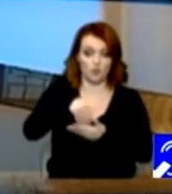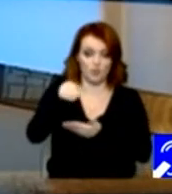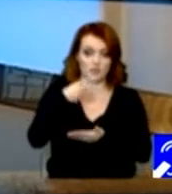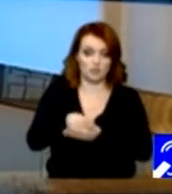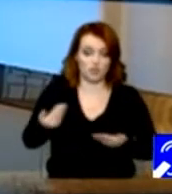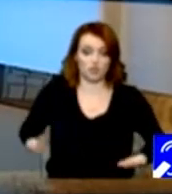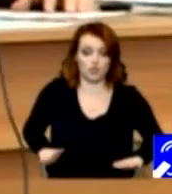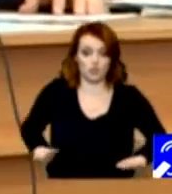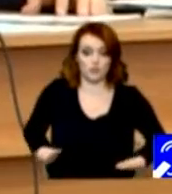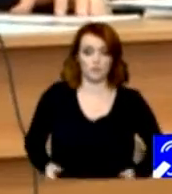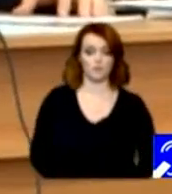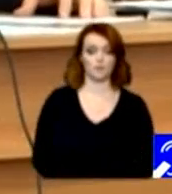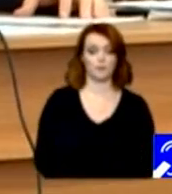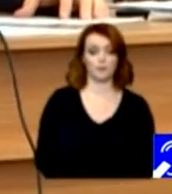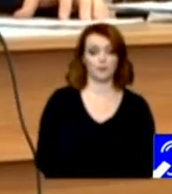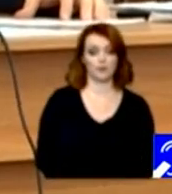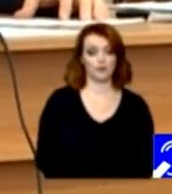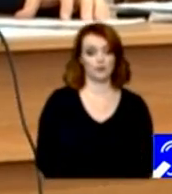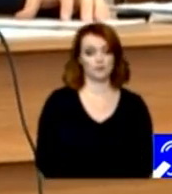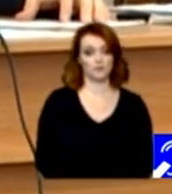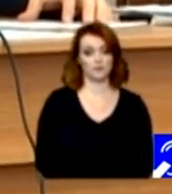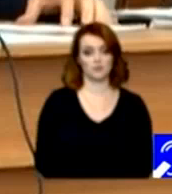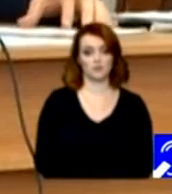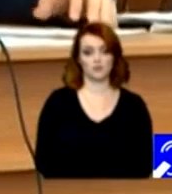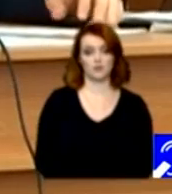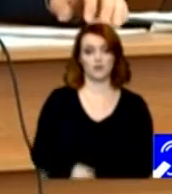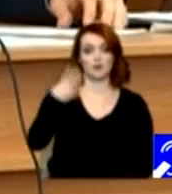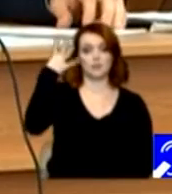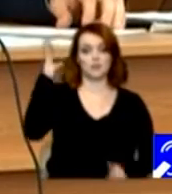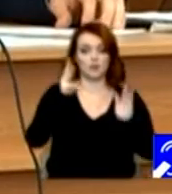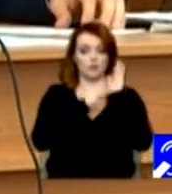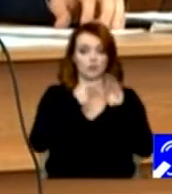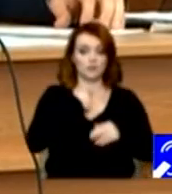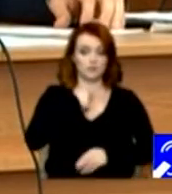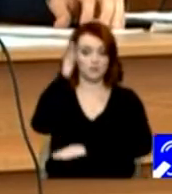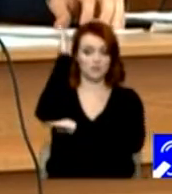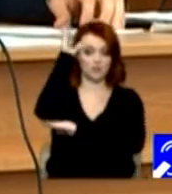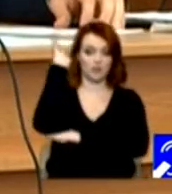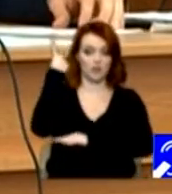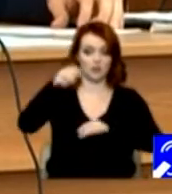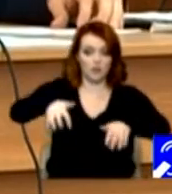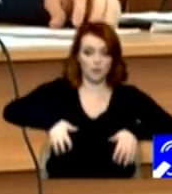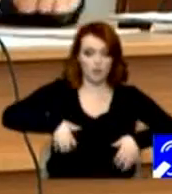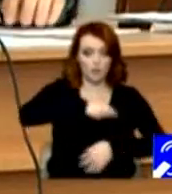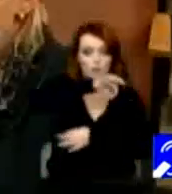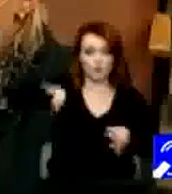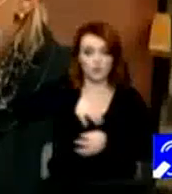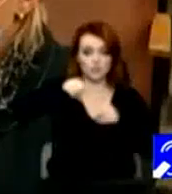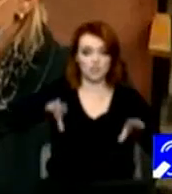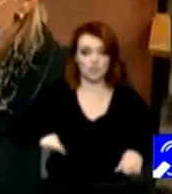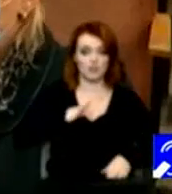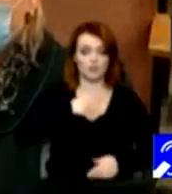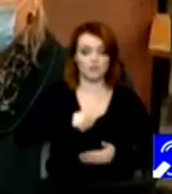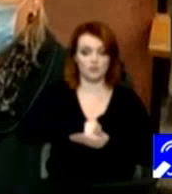locuință cu 48 de voturi pentru și o abținere proiectul de decizie a fost votat